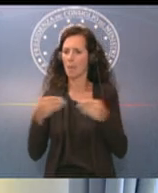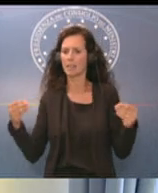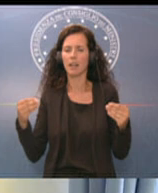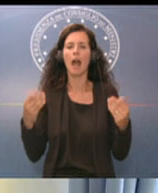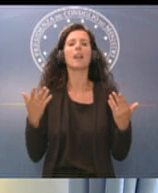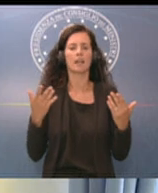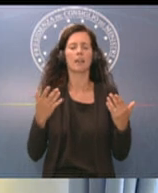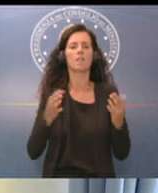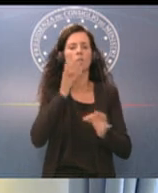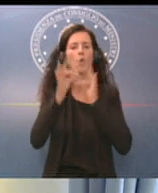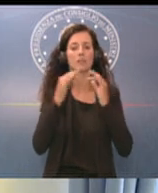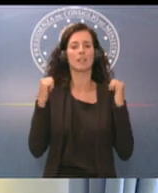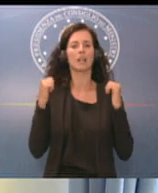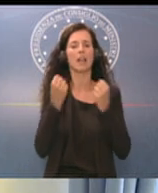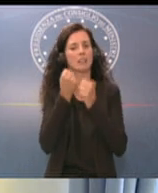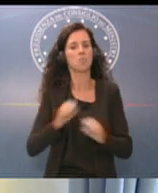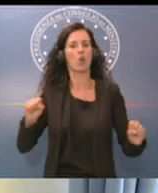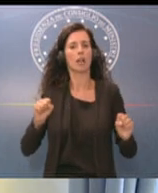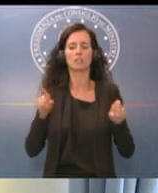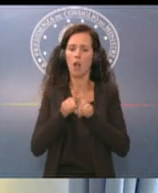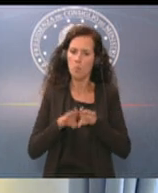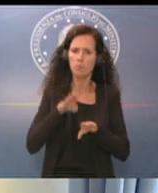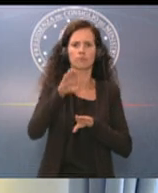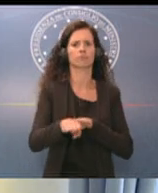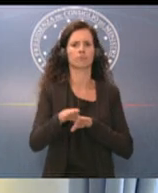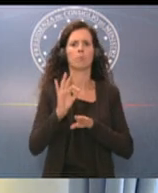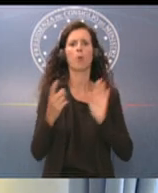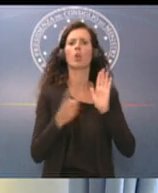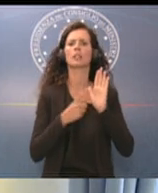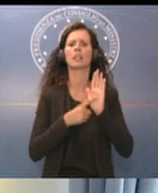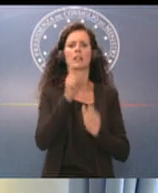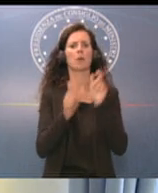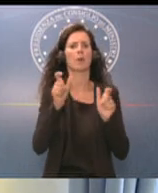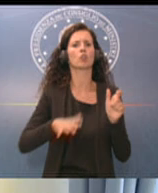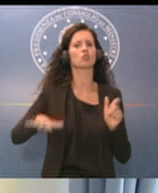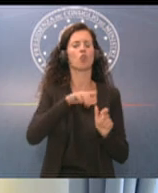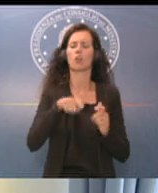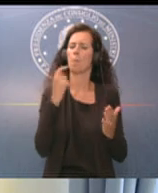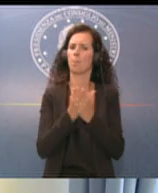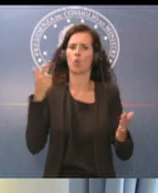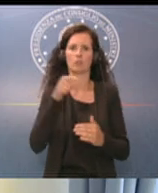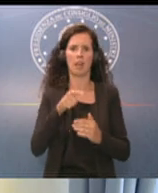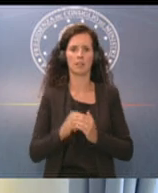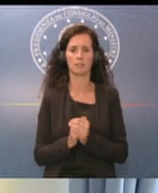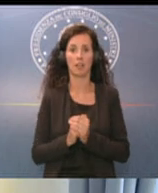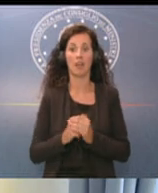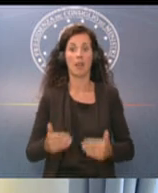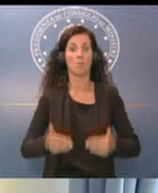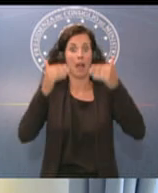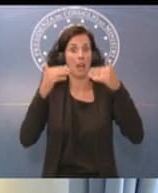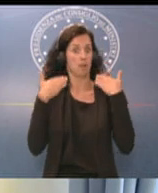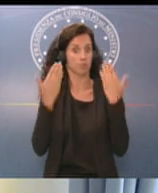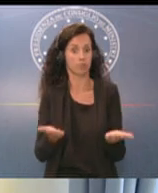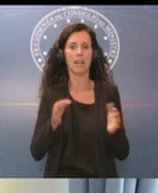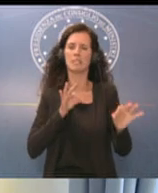democrazia fa sempre dei passi avanti sui diritti delle persone. la strategia di abbattimento delle